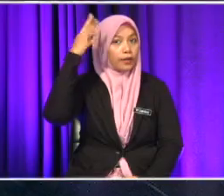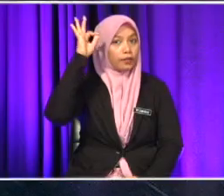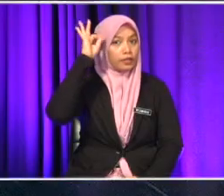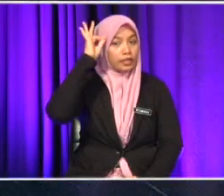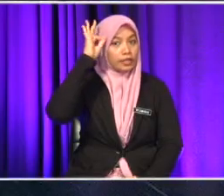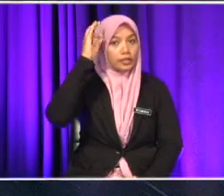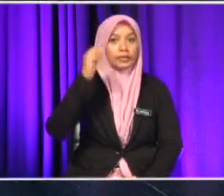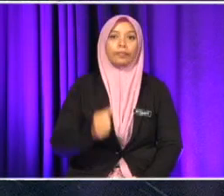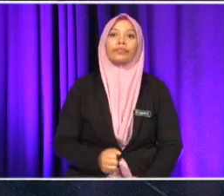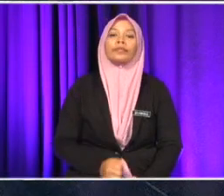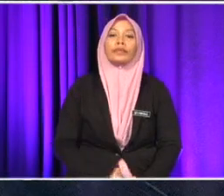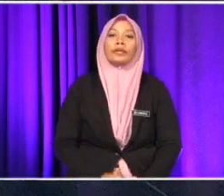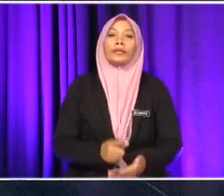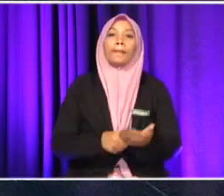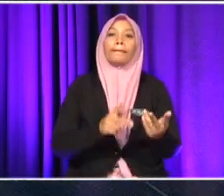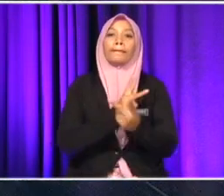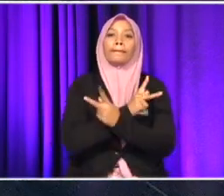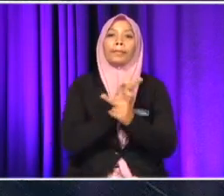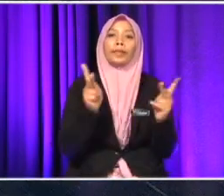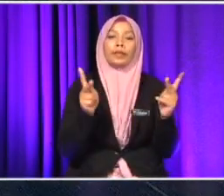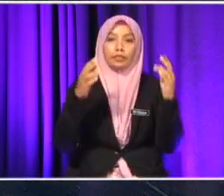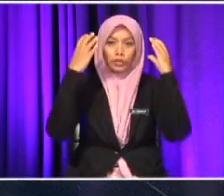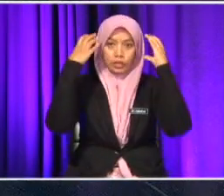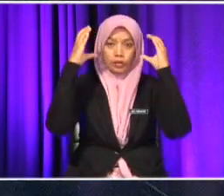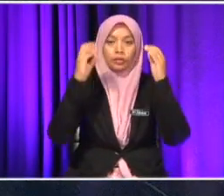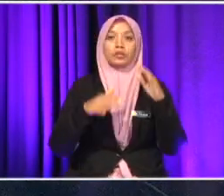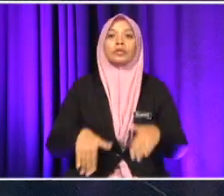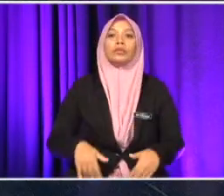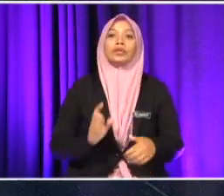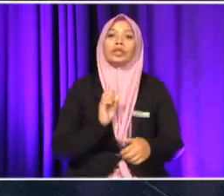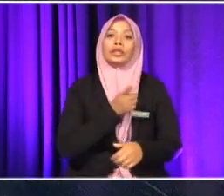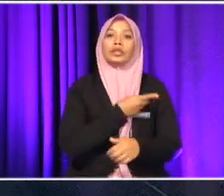alhamdulillah sebelum kita